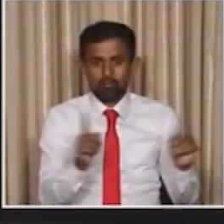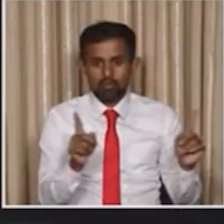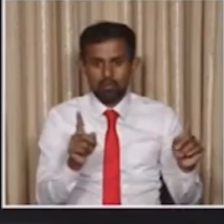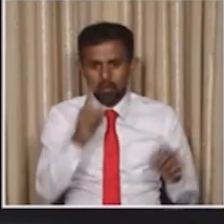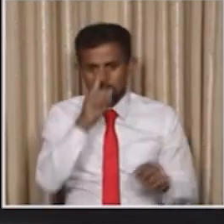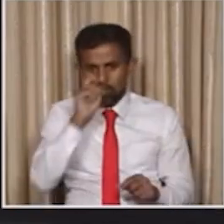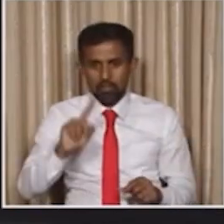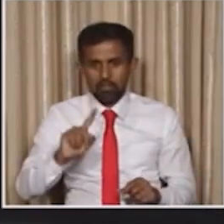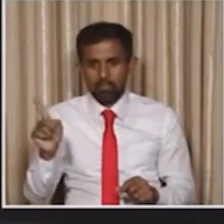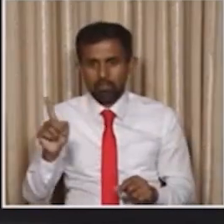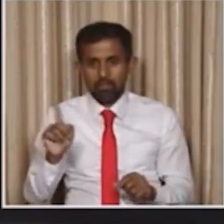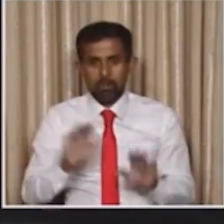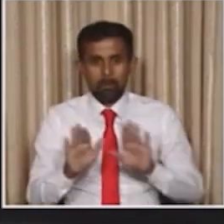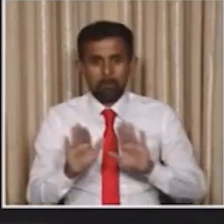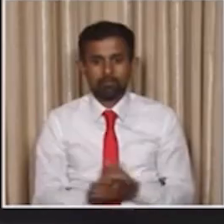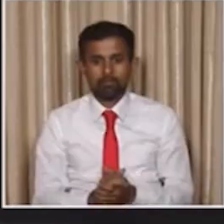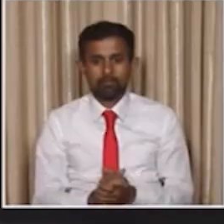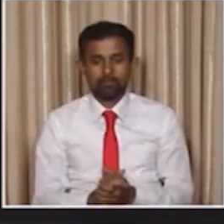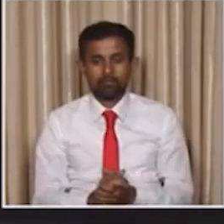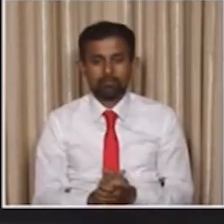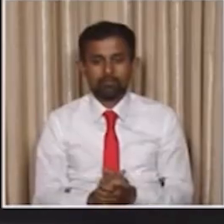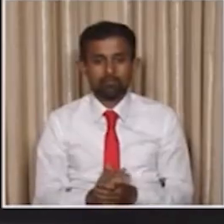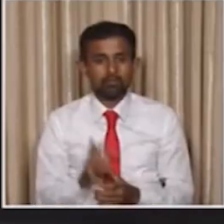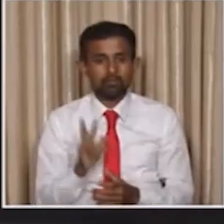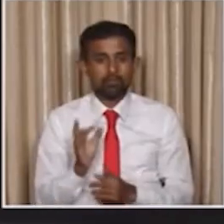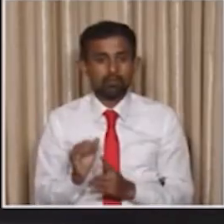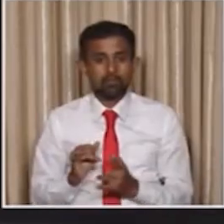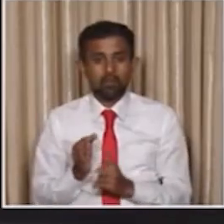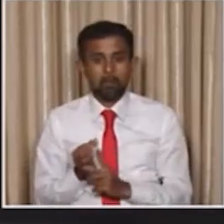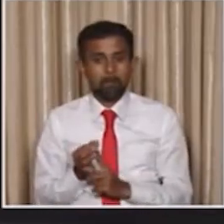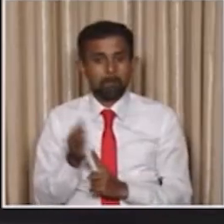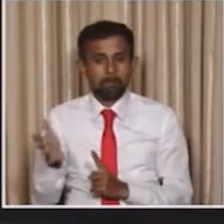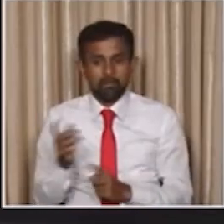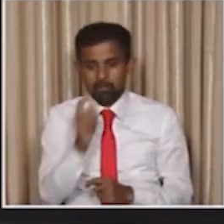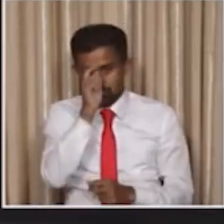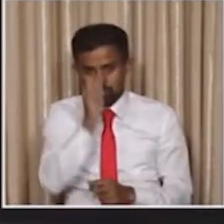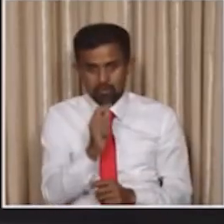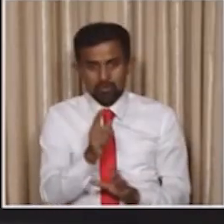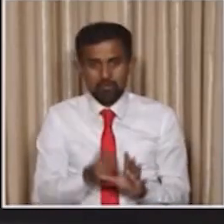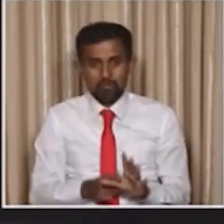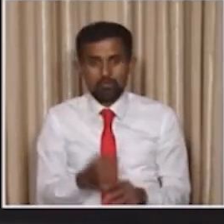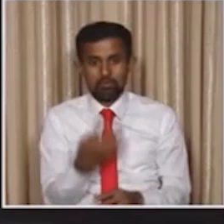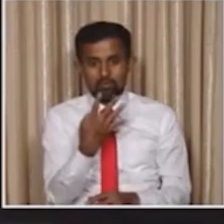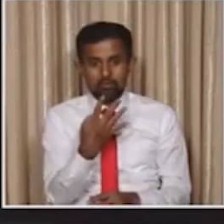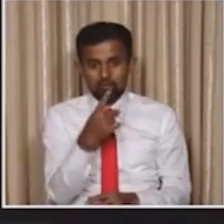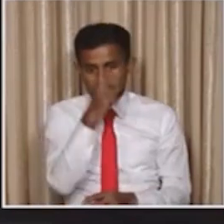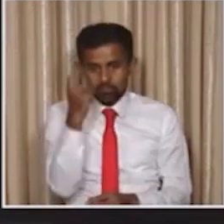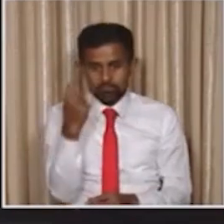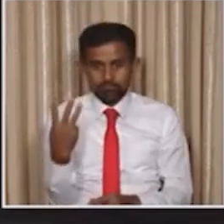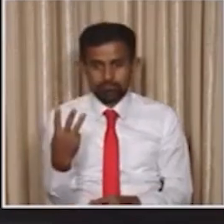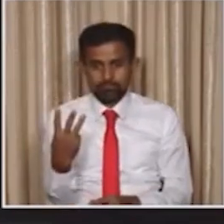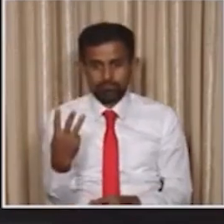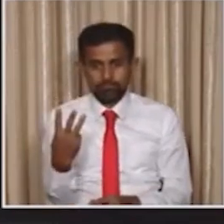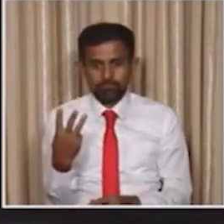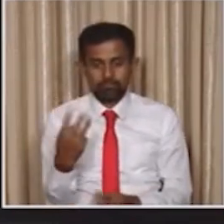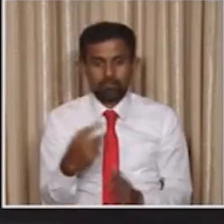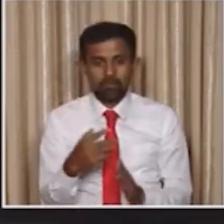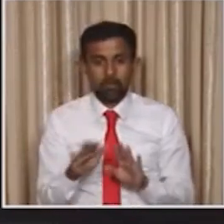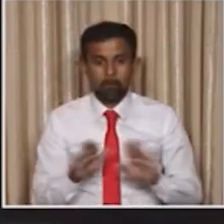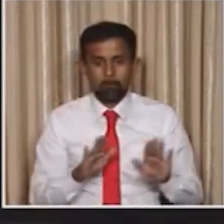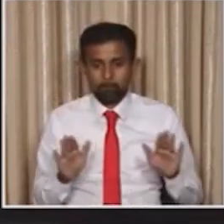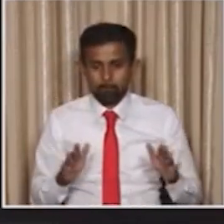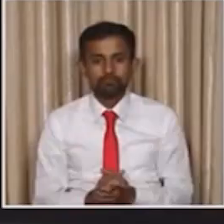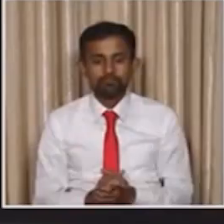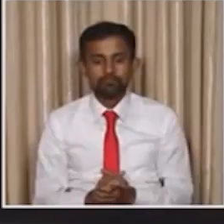maasa 10k perata palane karala thibenawa Ranasinghe Premadasa janadhipathithuma avurudu 4 maasa 3k perata palane